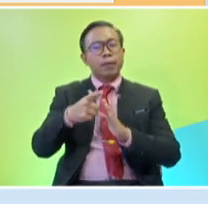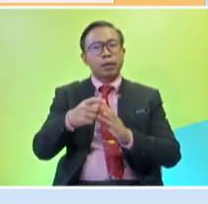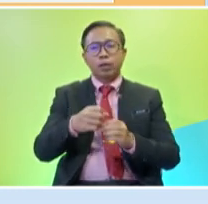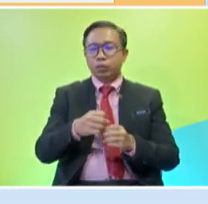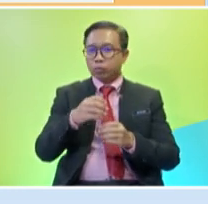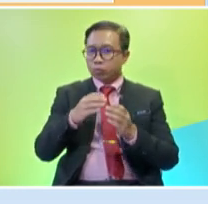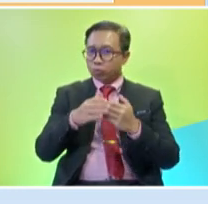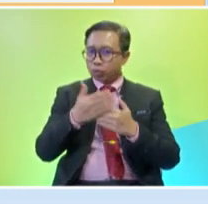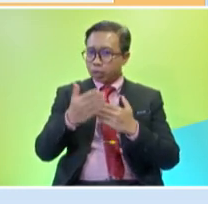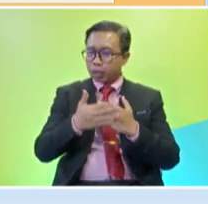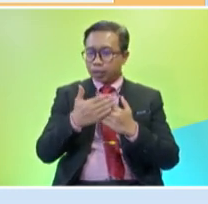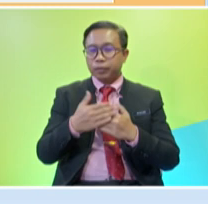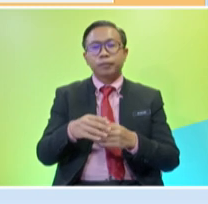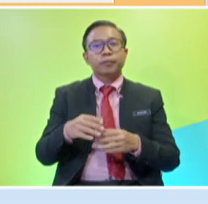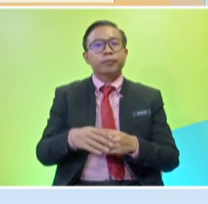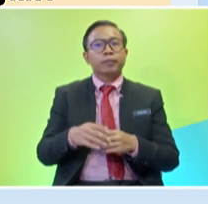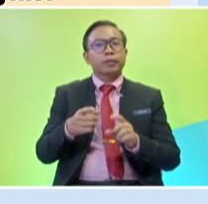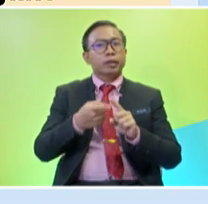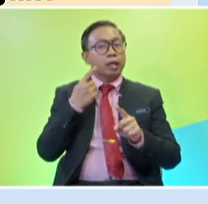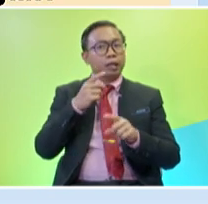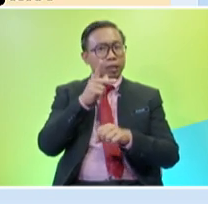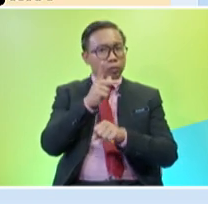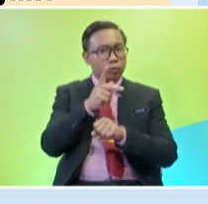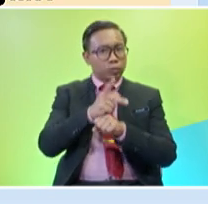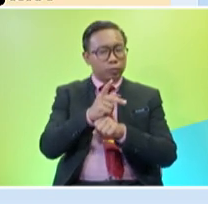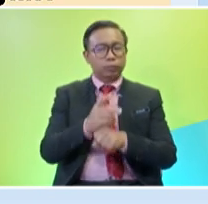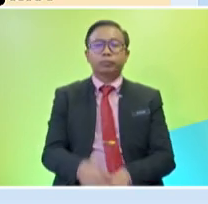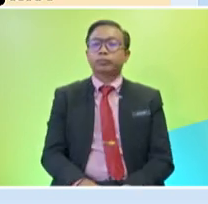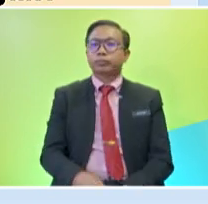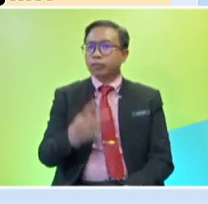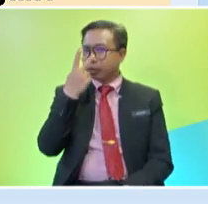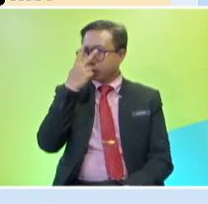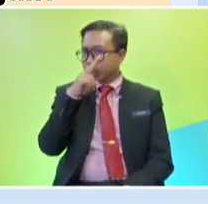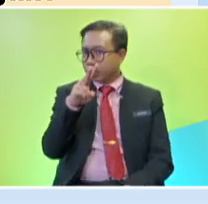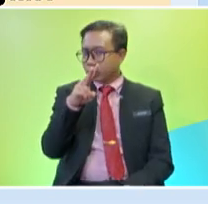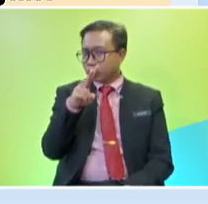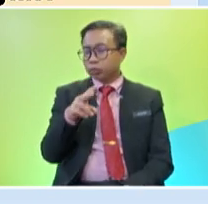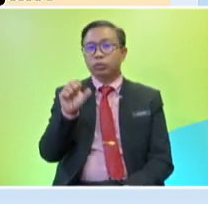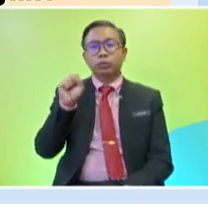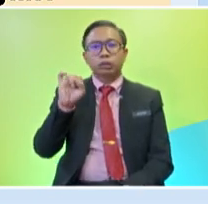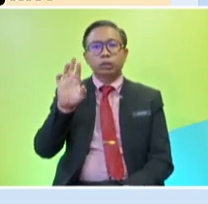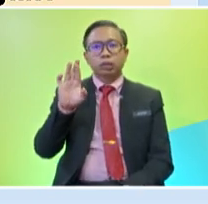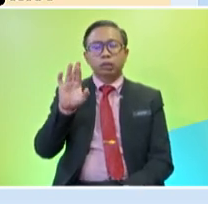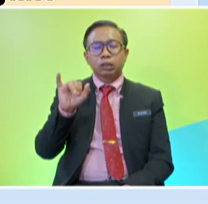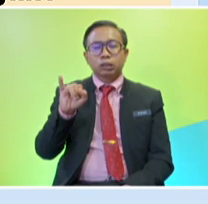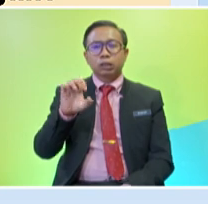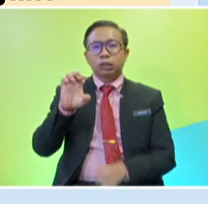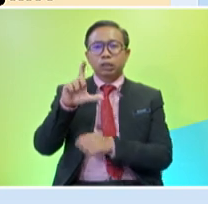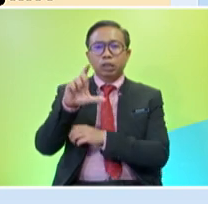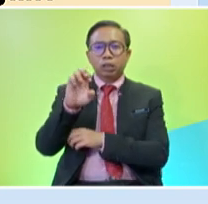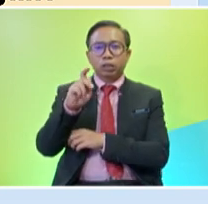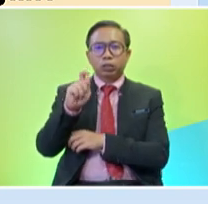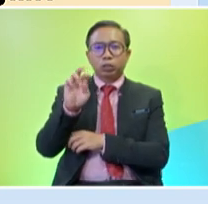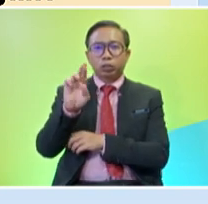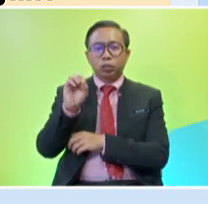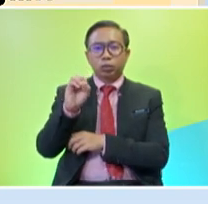elektron berbanding kubrom dan kita tengok berdasarkan ciri elektrokimia tadi kan